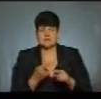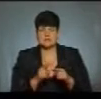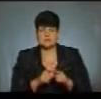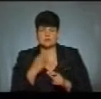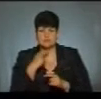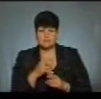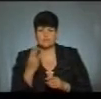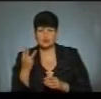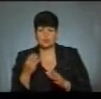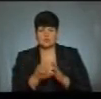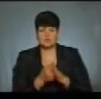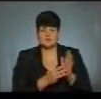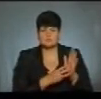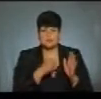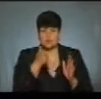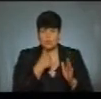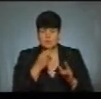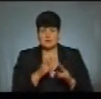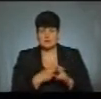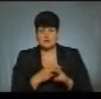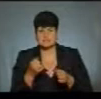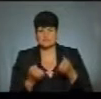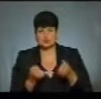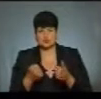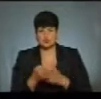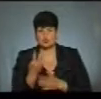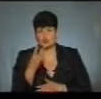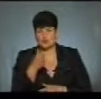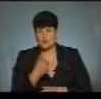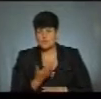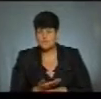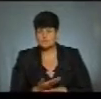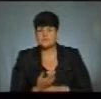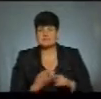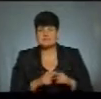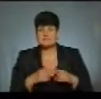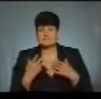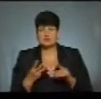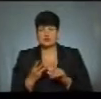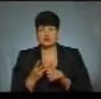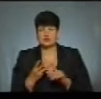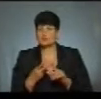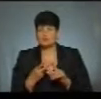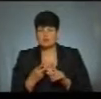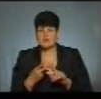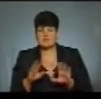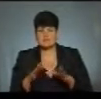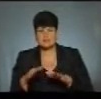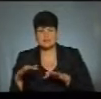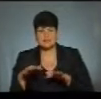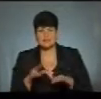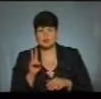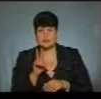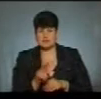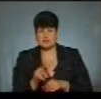від 3 до 8 років з позбавленням водійських прав до 3 років. Нагадаю, це вже другий випадок наїзду тролейбуса на людину в